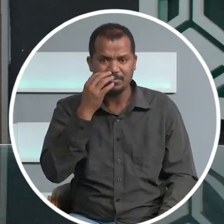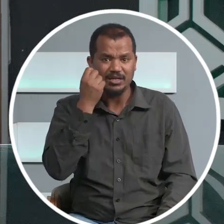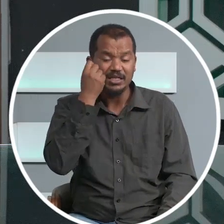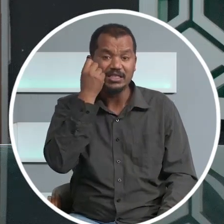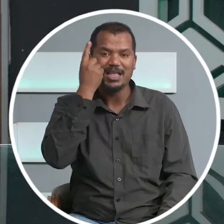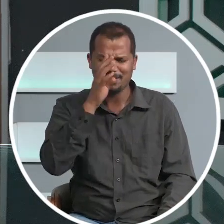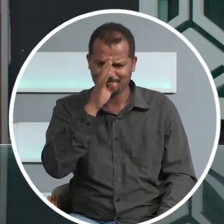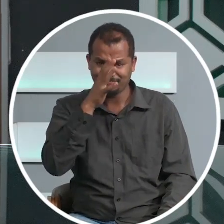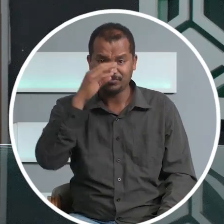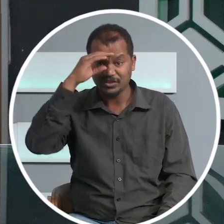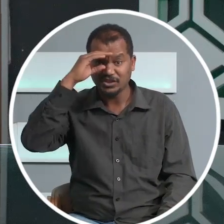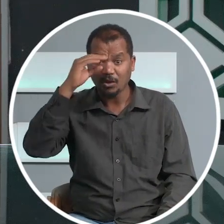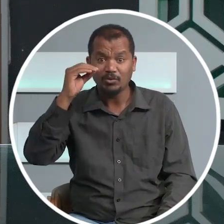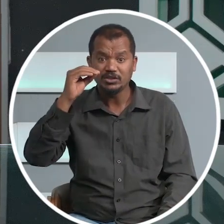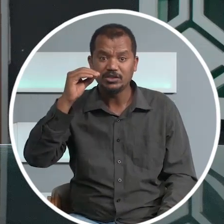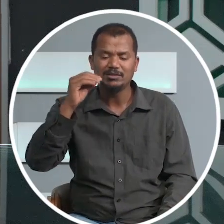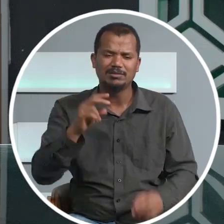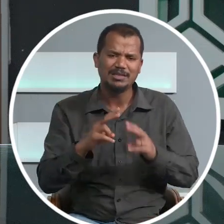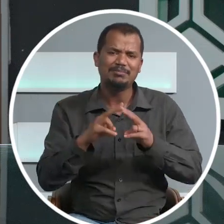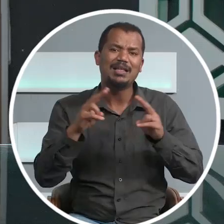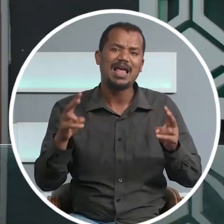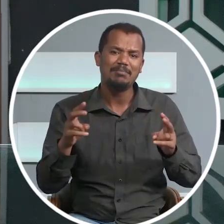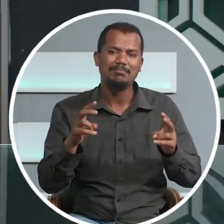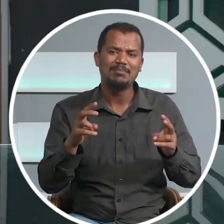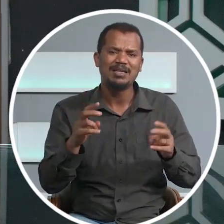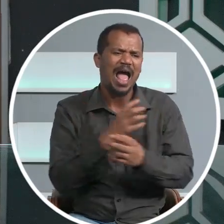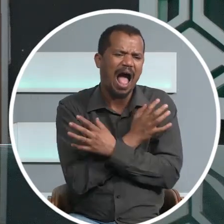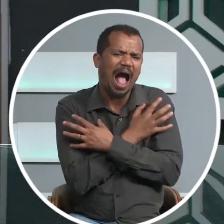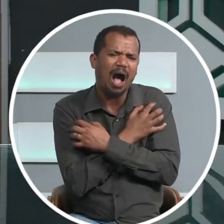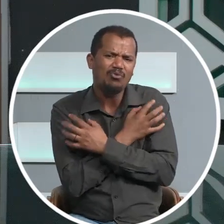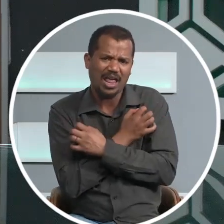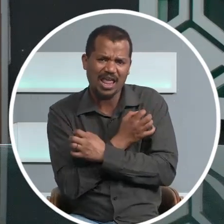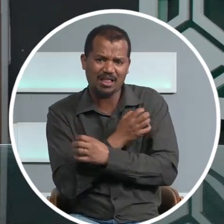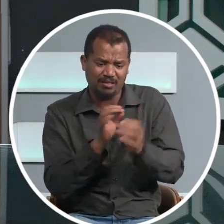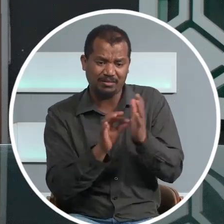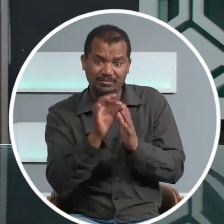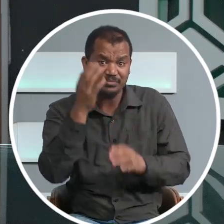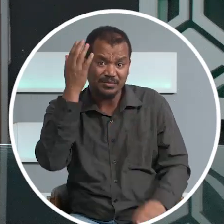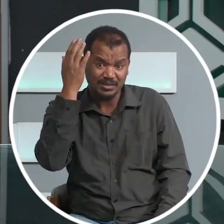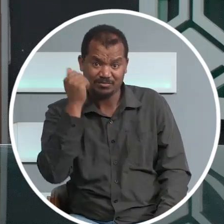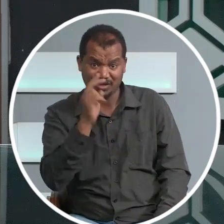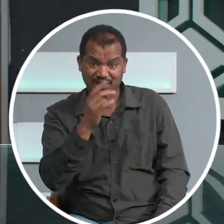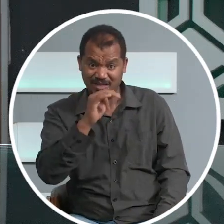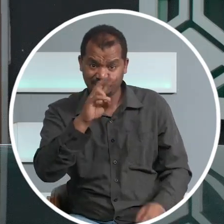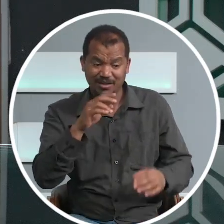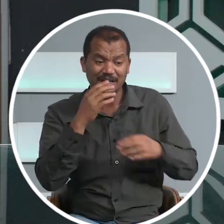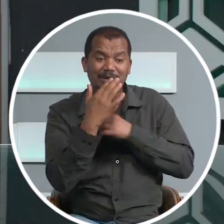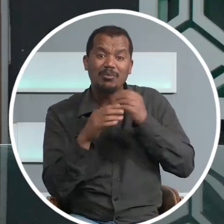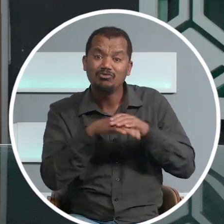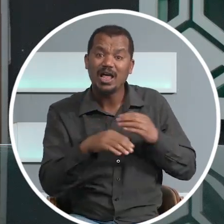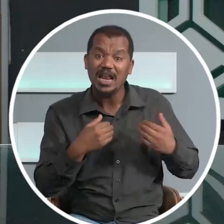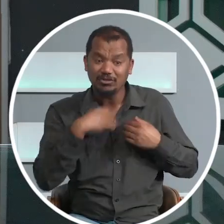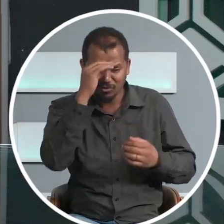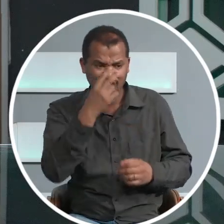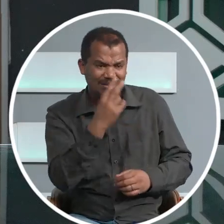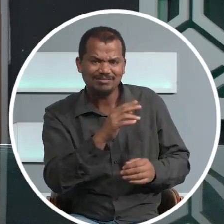Badam begin zabi utafat ara sa watch. Badam anda hune awri mik otro yena bara sa watch engdi virus wada macos.